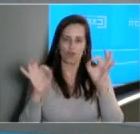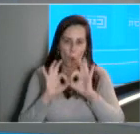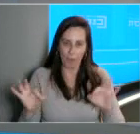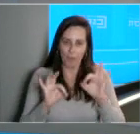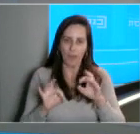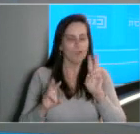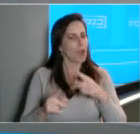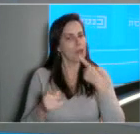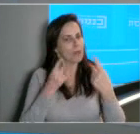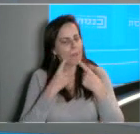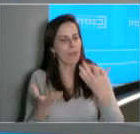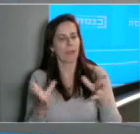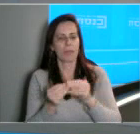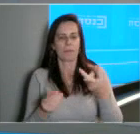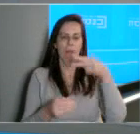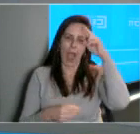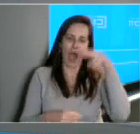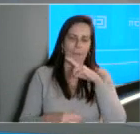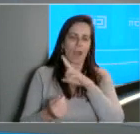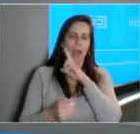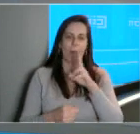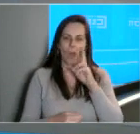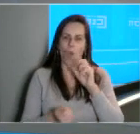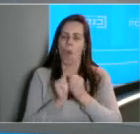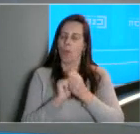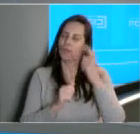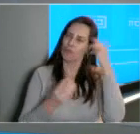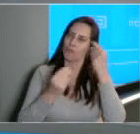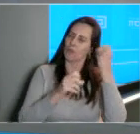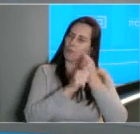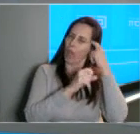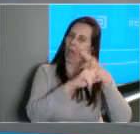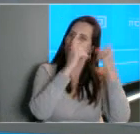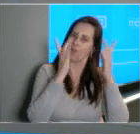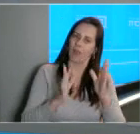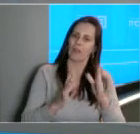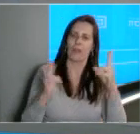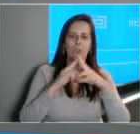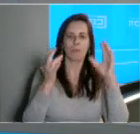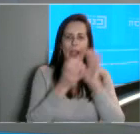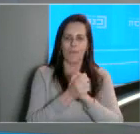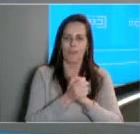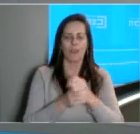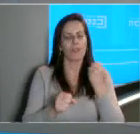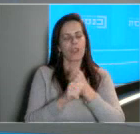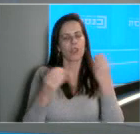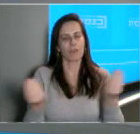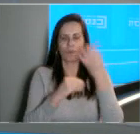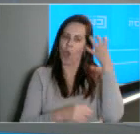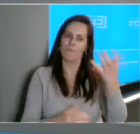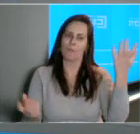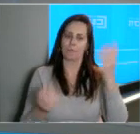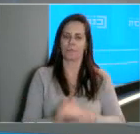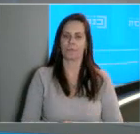דבר לגביה, ננסה לשוחח על כך עם אמא או עם אבא, או לעשות הסחת דעת, להיפגש עם חברים ולעשות